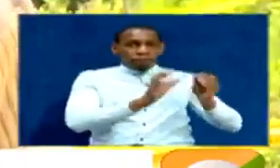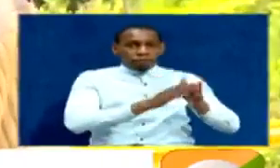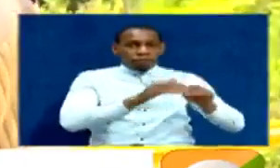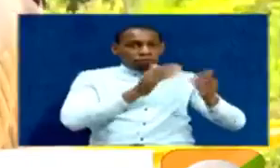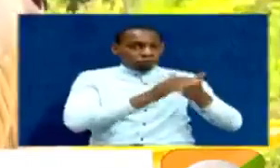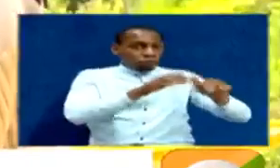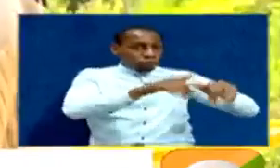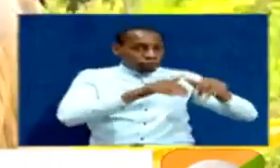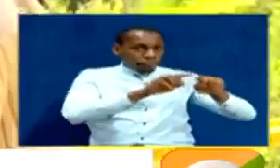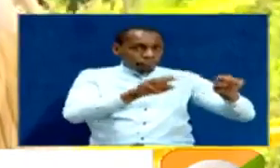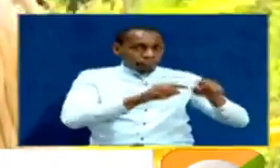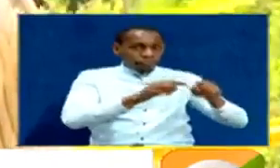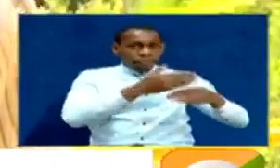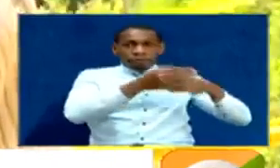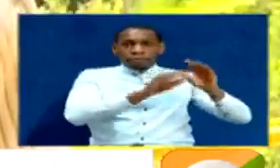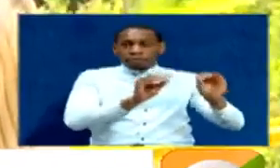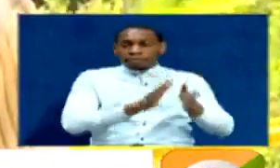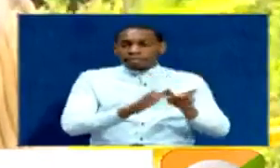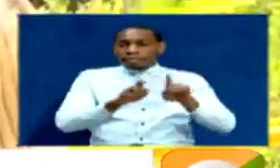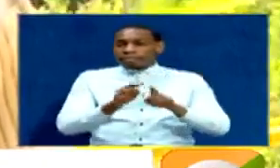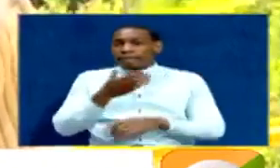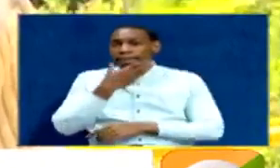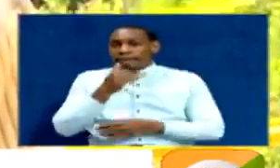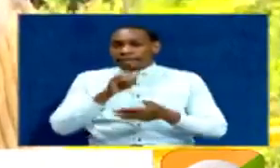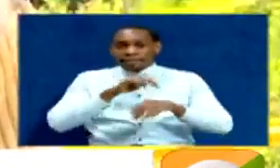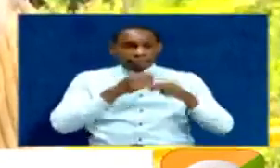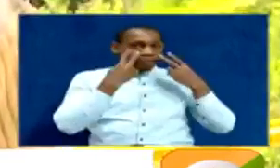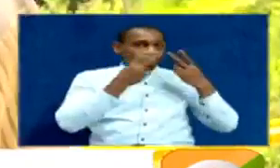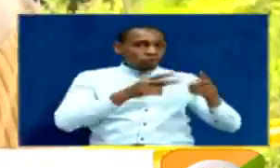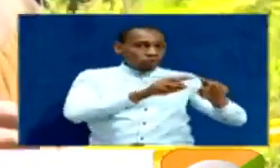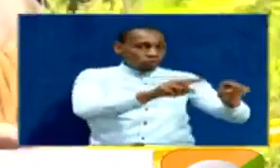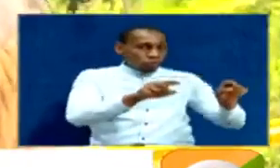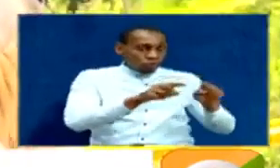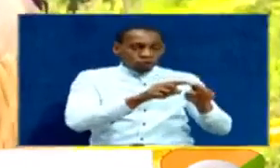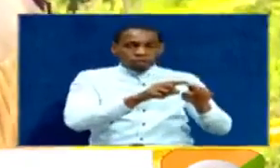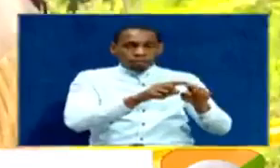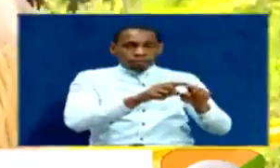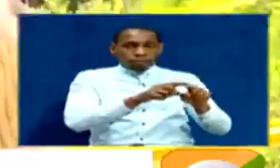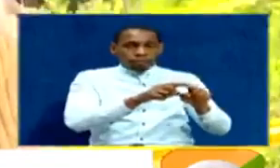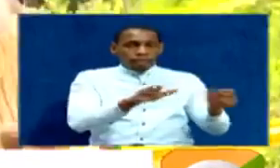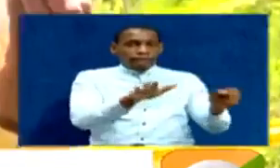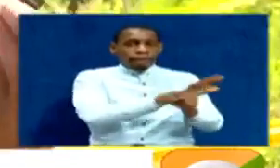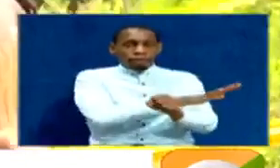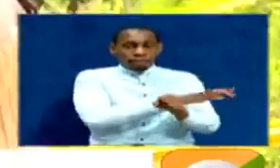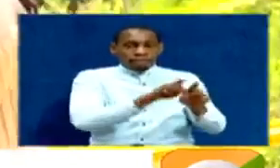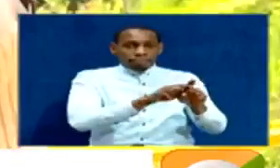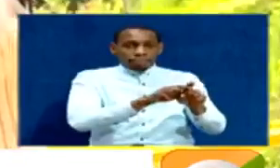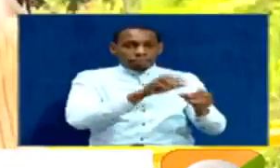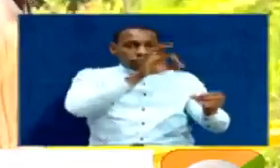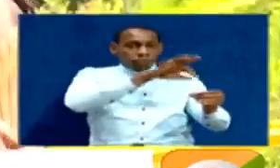lilichibwa lakini halikujengwa. Na niposa huyo mzee wakati aliona hilo shimo limezimbwa na